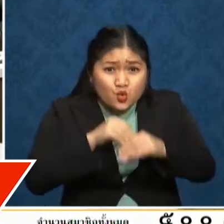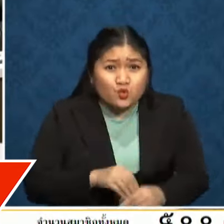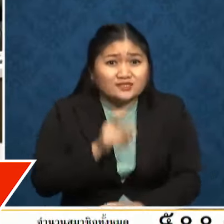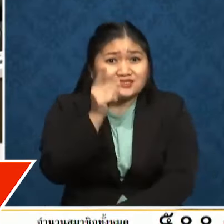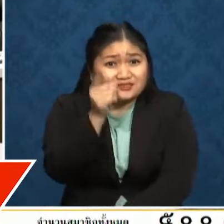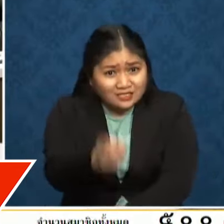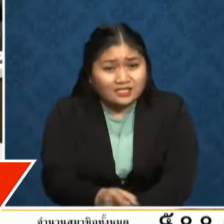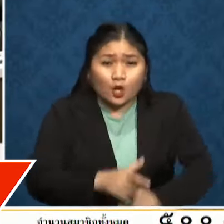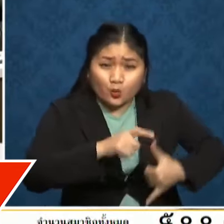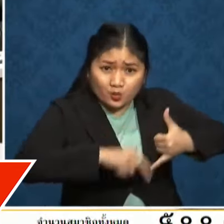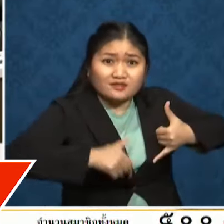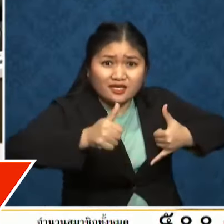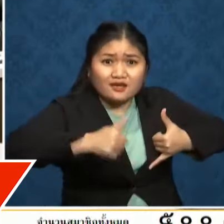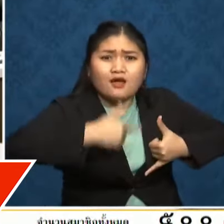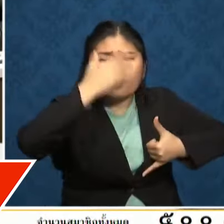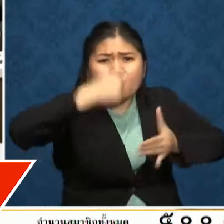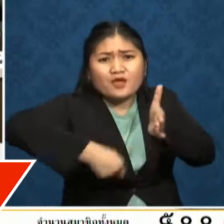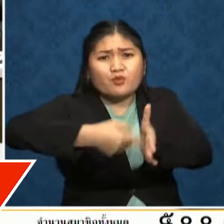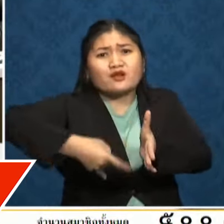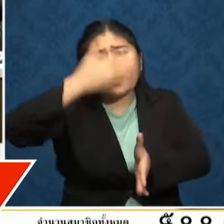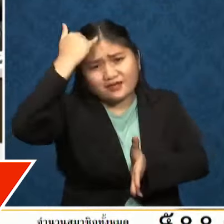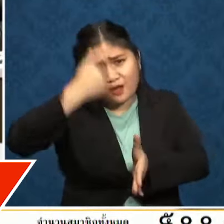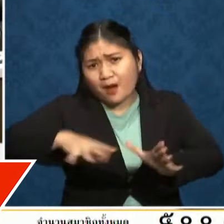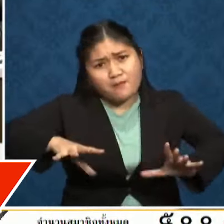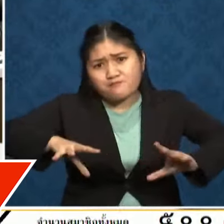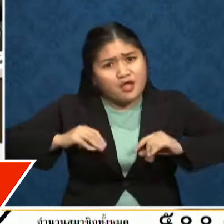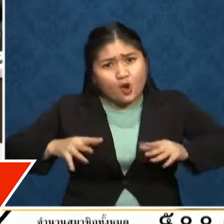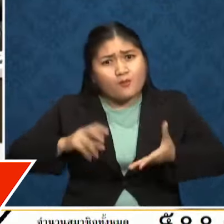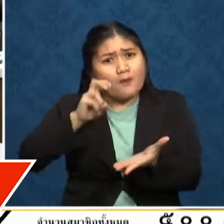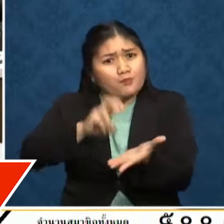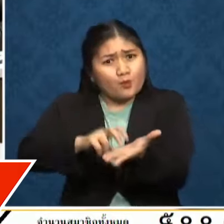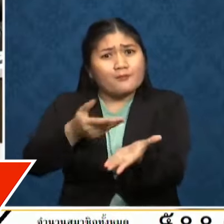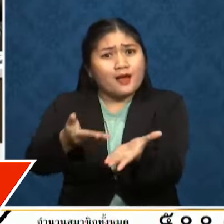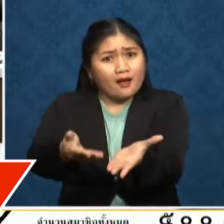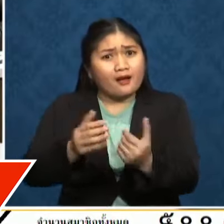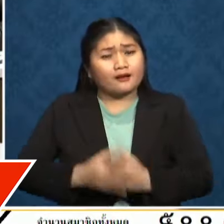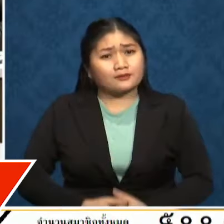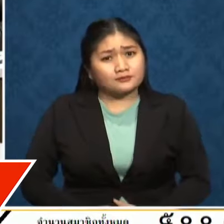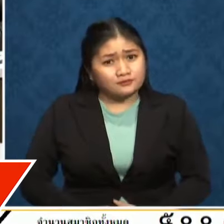แล้วเพราะ 45 ไรถึงจะไม่รัปหรักการของร่างกฎหมายชบับนี้